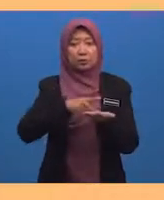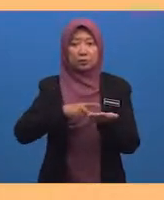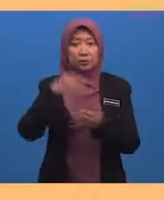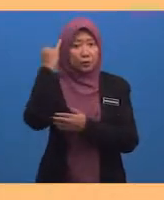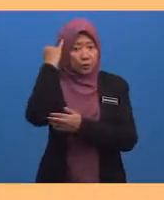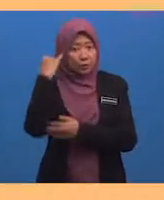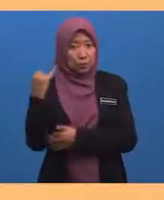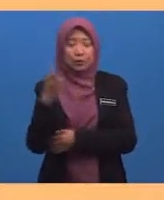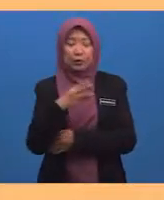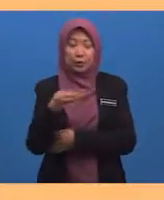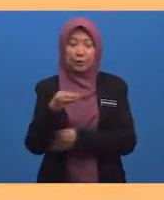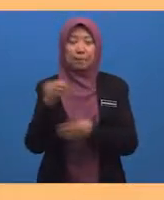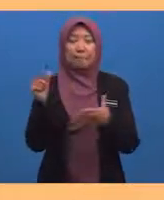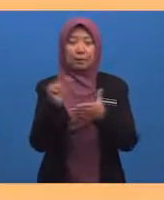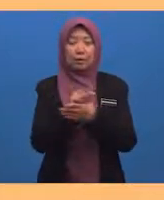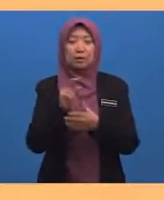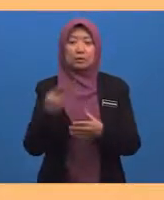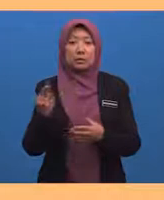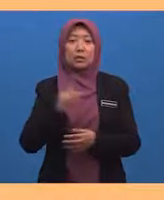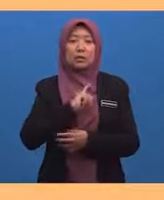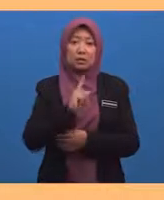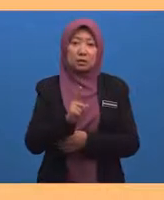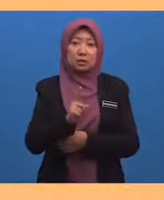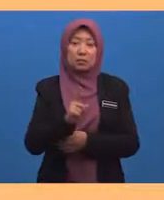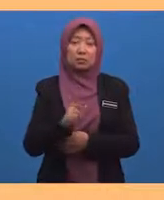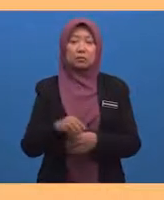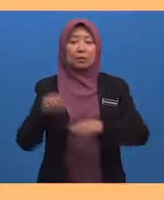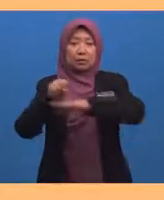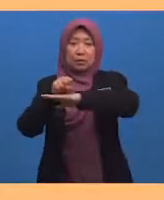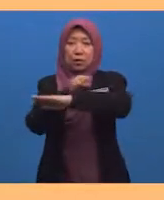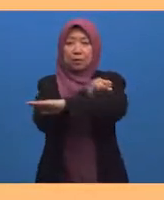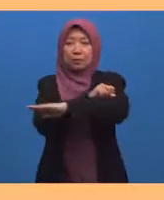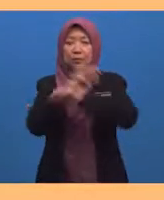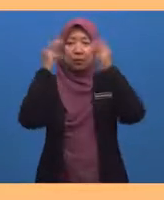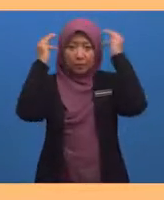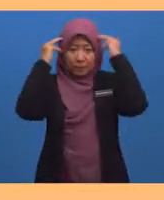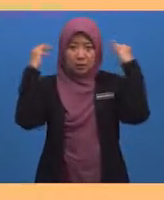Islam sehingga Aceh dikenali sebagai Serambi Mekah.